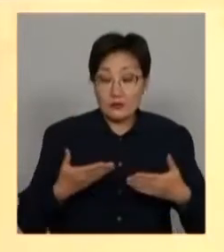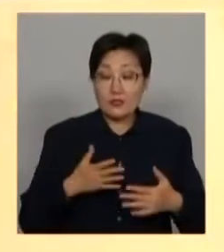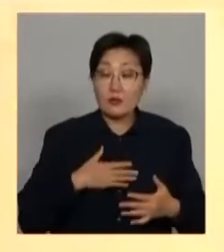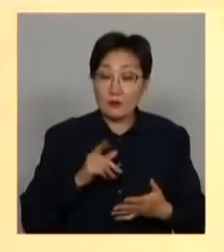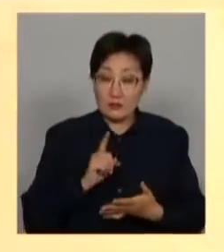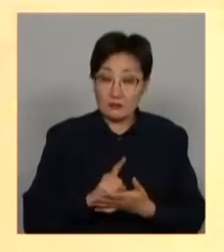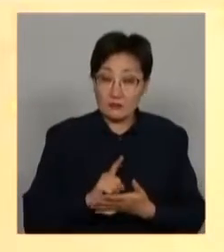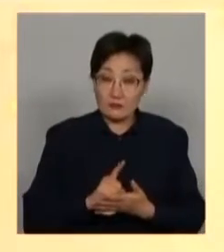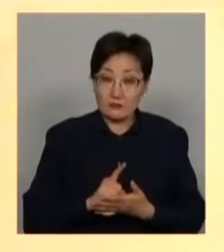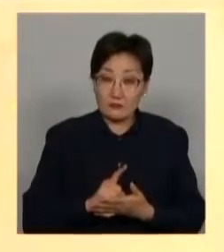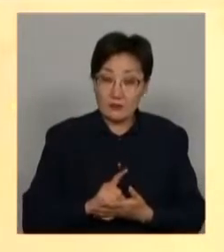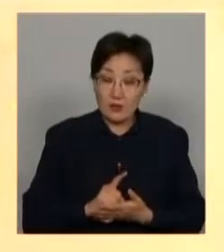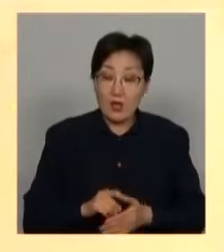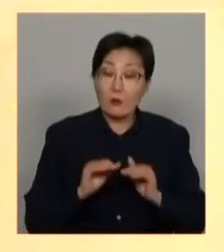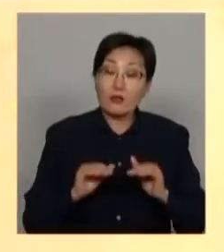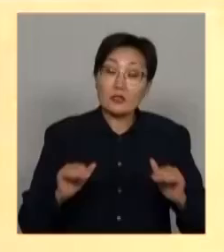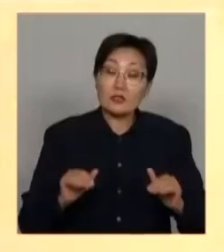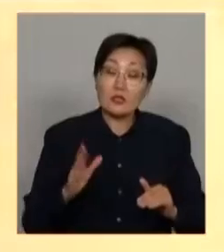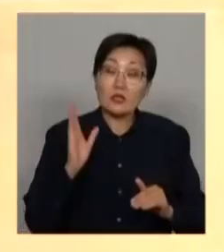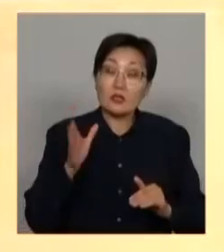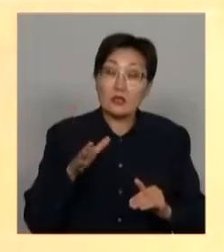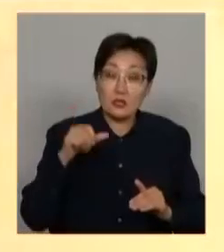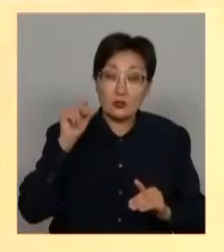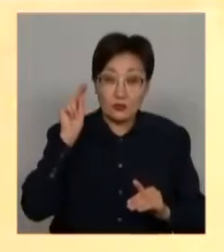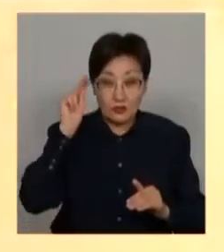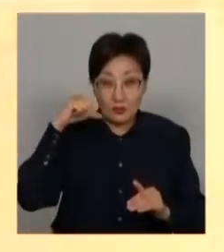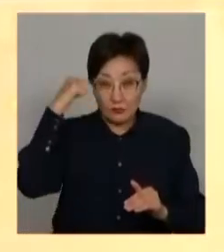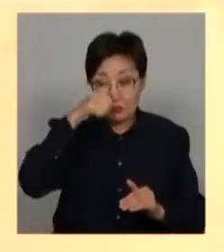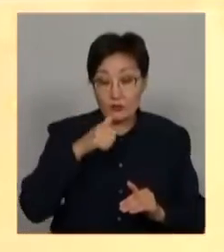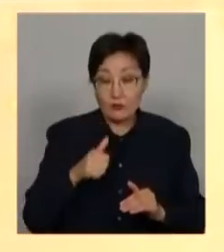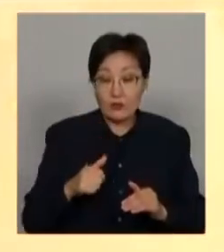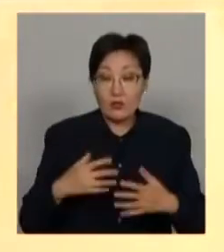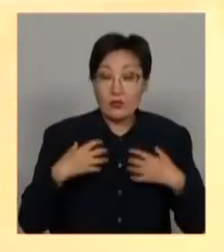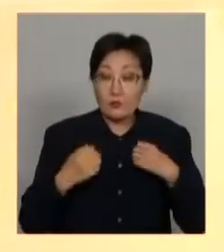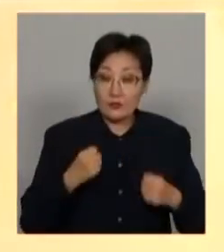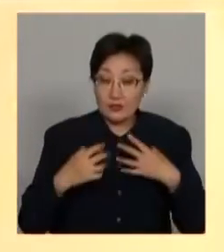парзымыз. Балаларға алдағы жылғы оқу жолында мықты